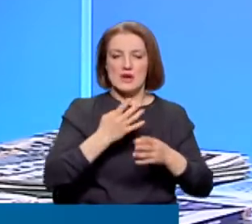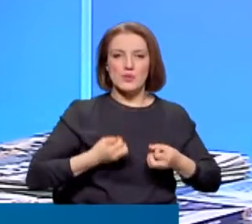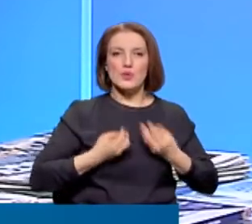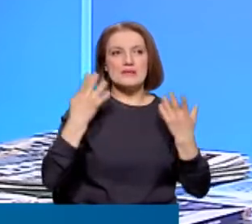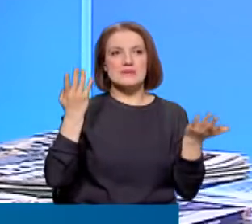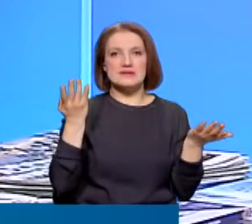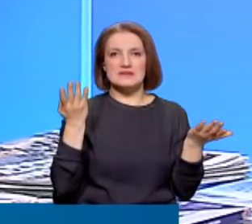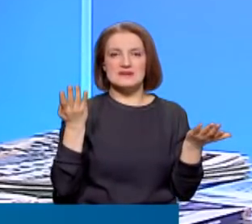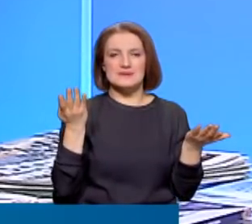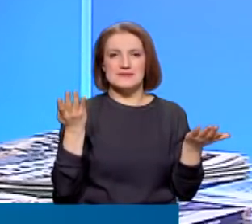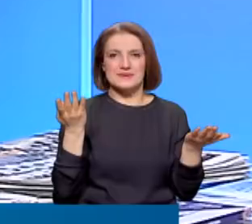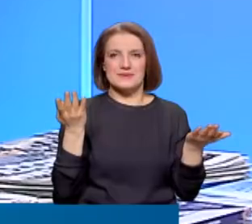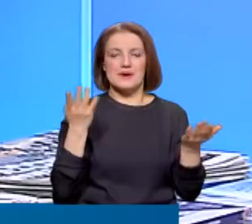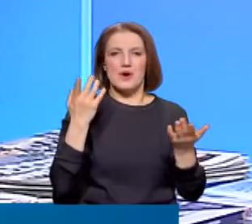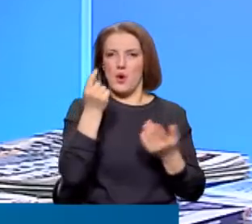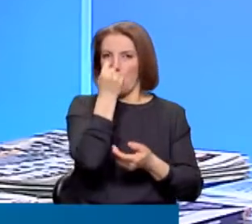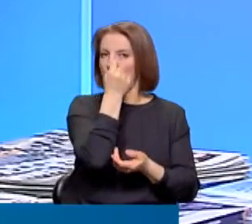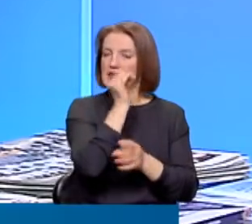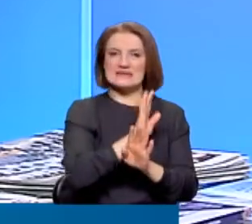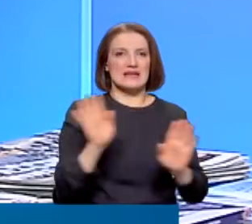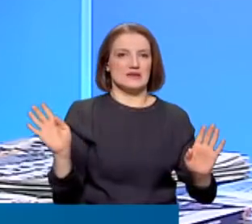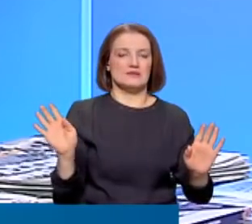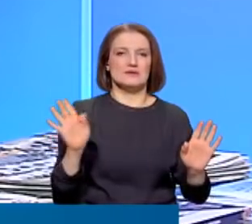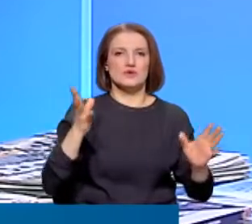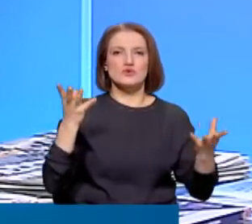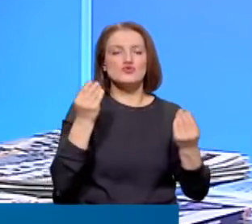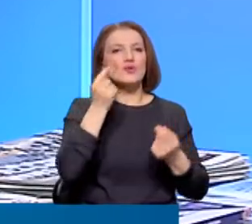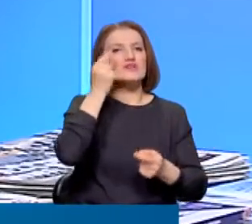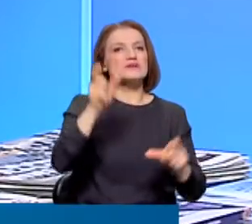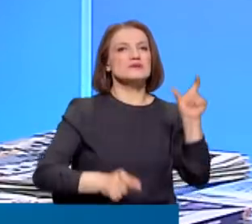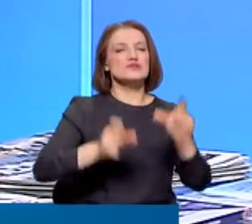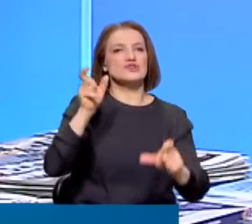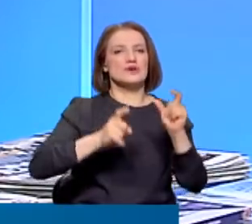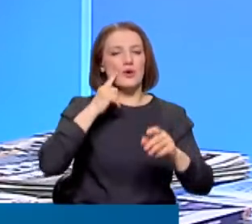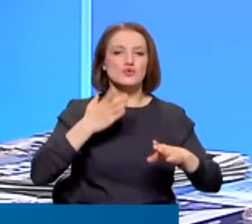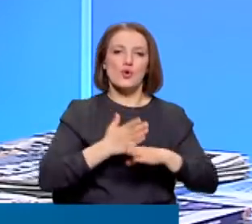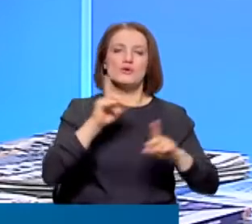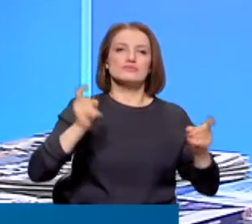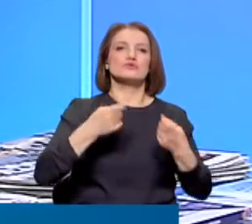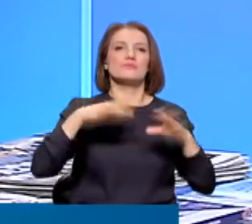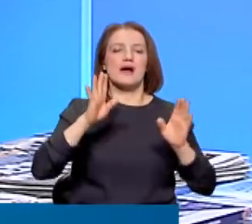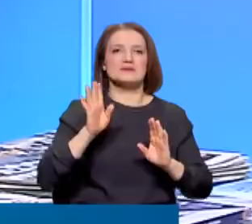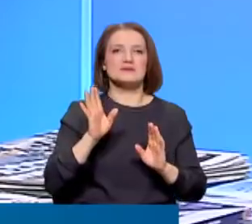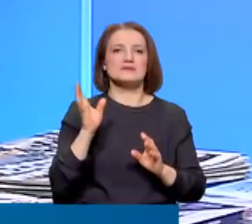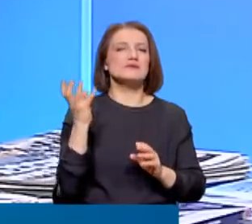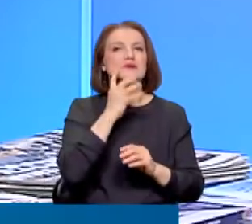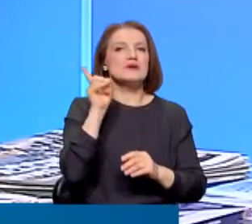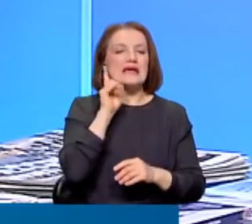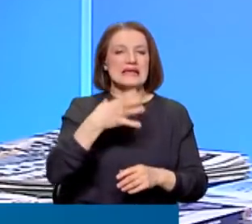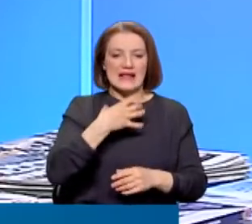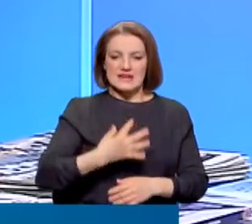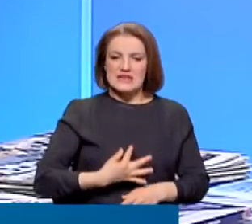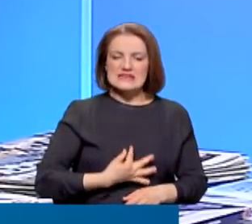üretmesi bir ürün üretmesi kolay değil Çoğu kişi tarafından da doğru da bulunmaz sanatçı kendi